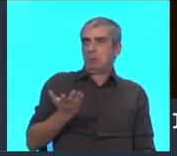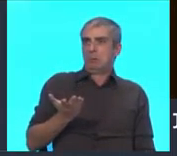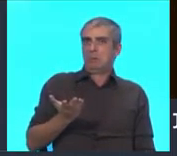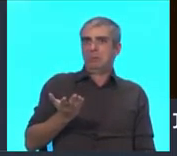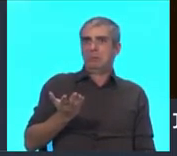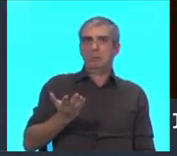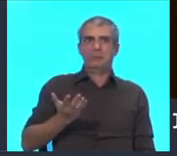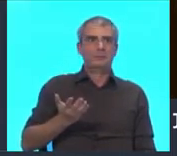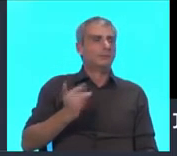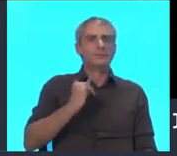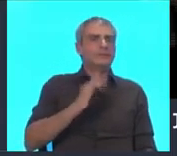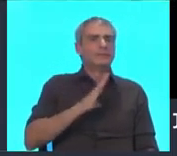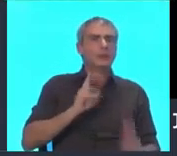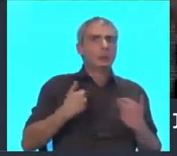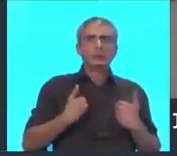זה אומר נוער בסיכון? לא. איזה